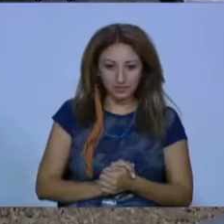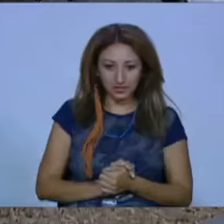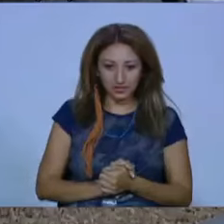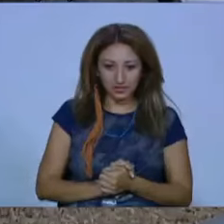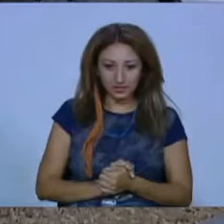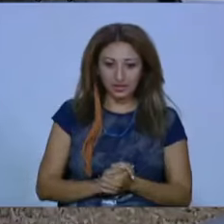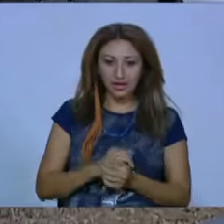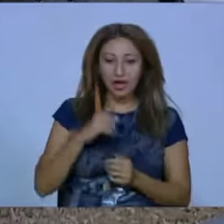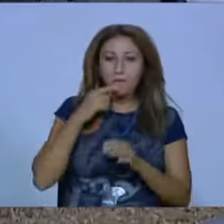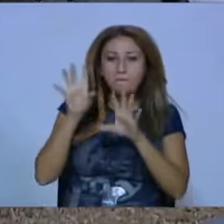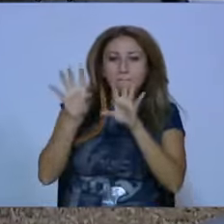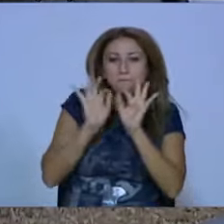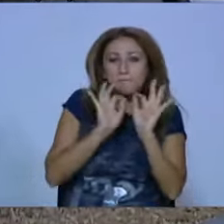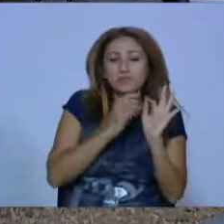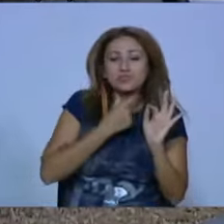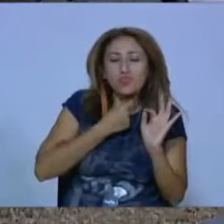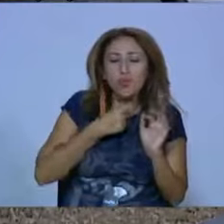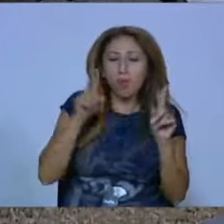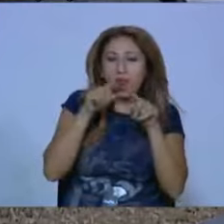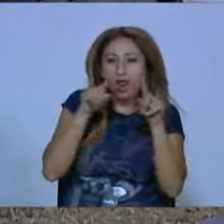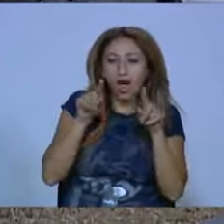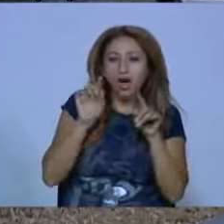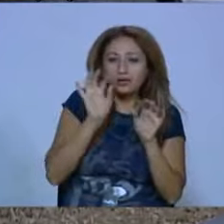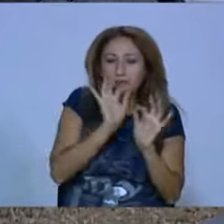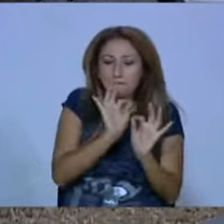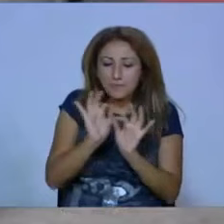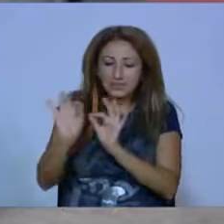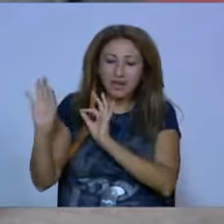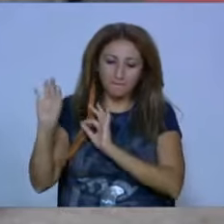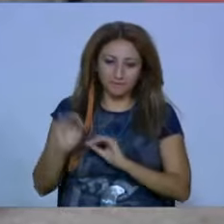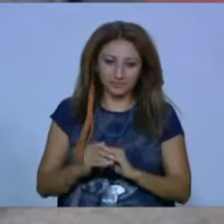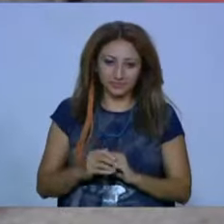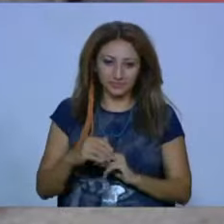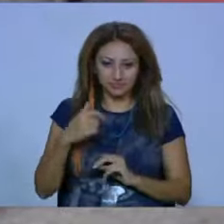بتعيدها بنفس اللحن وبنفس الطريقه و... فانا استغربت يعني